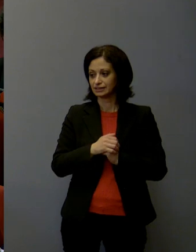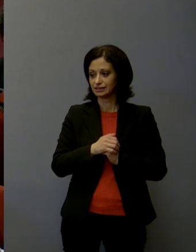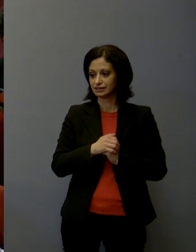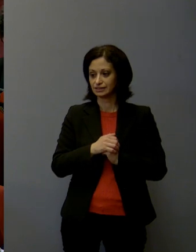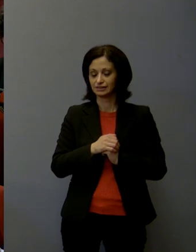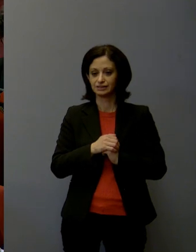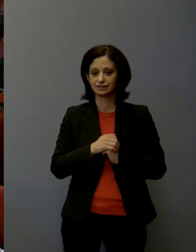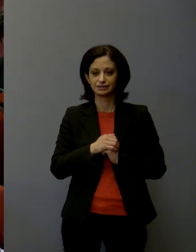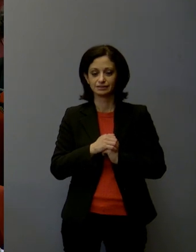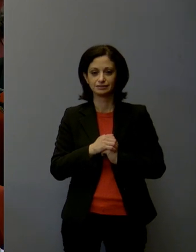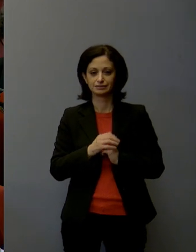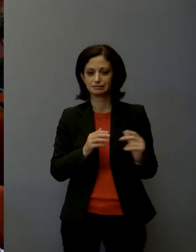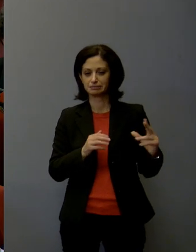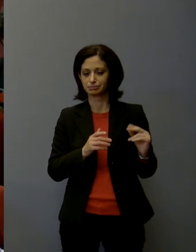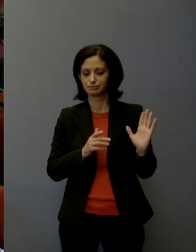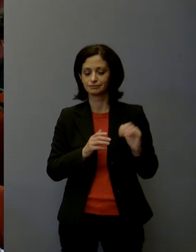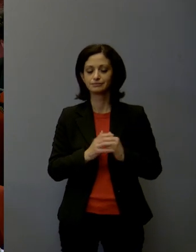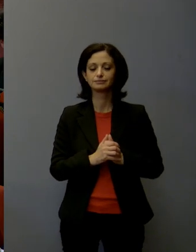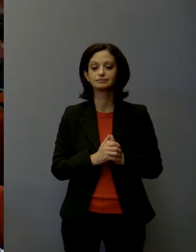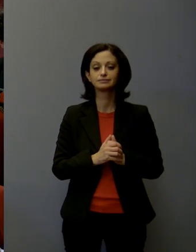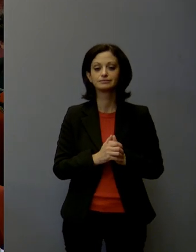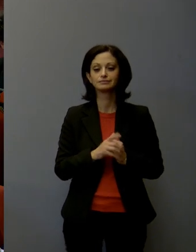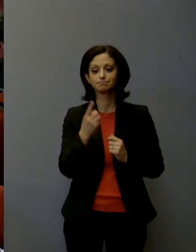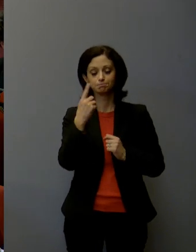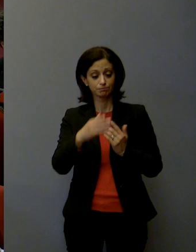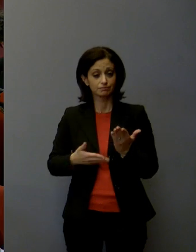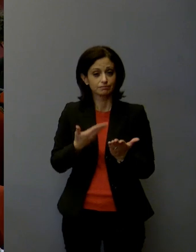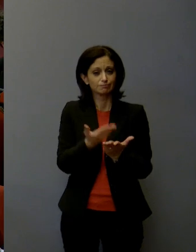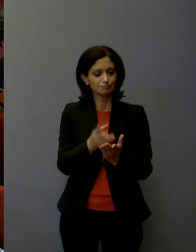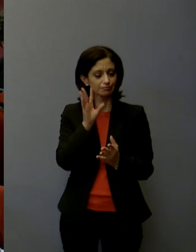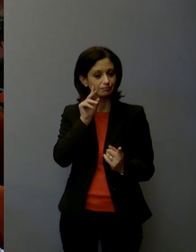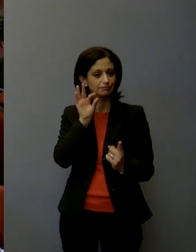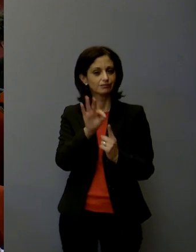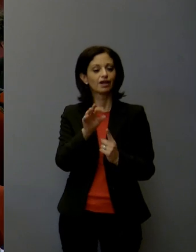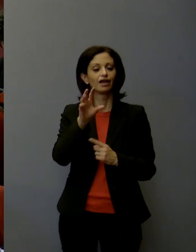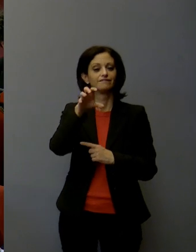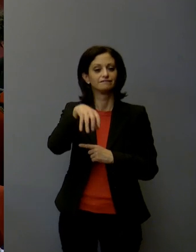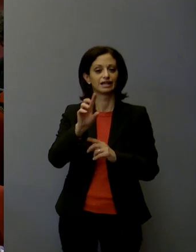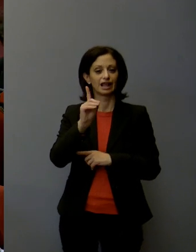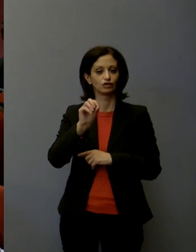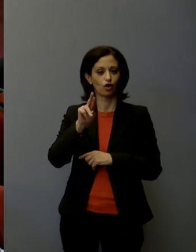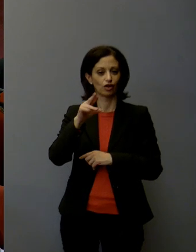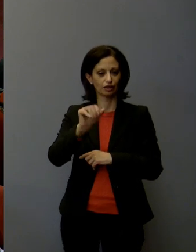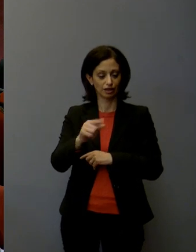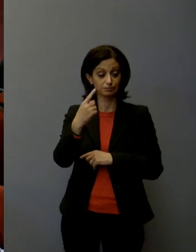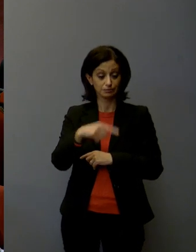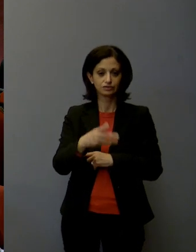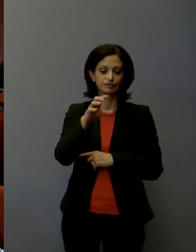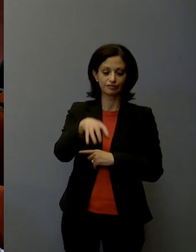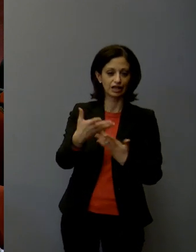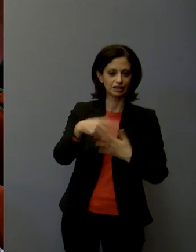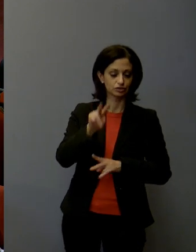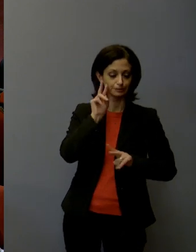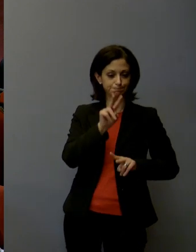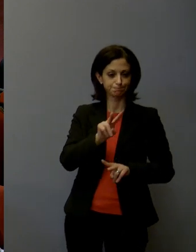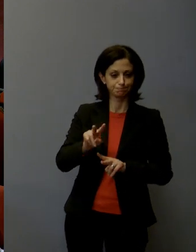relativa a Villa Doria Villa che è attenzionata già da un po' di tempo